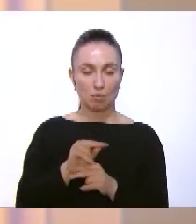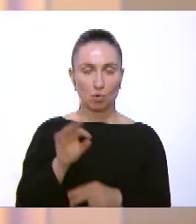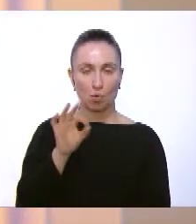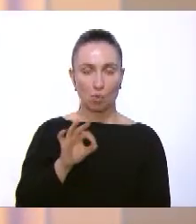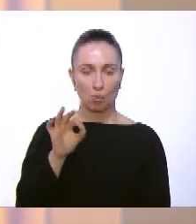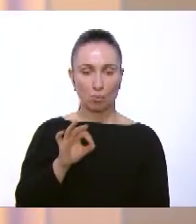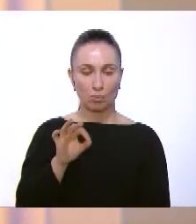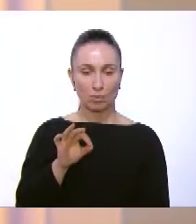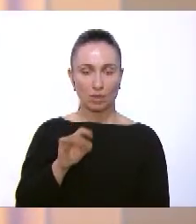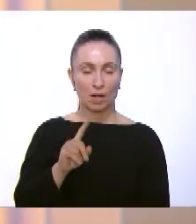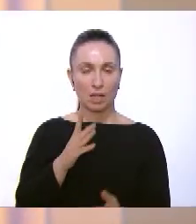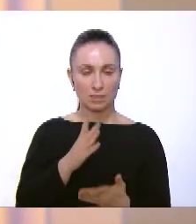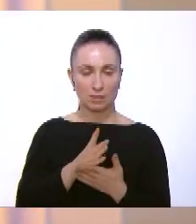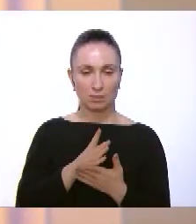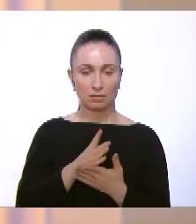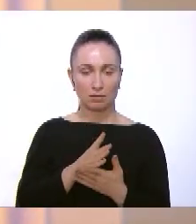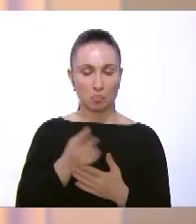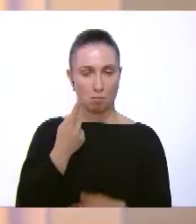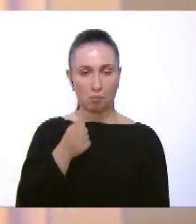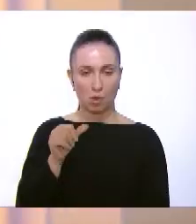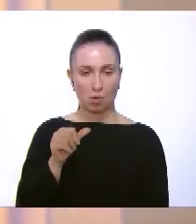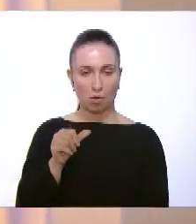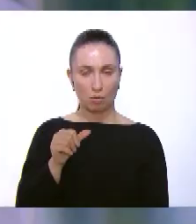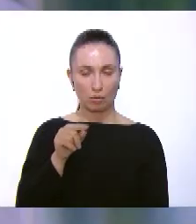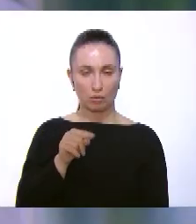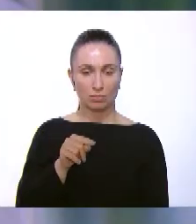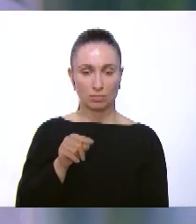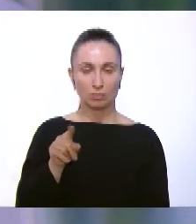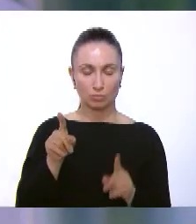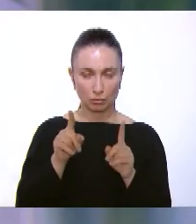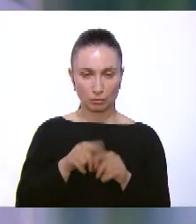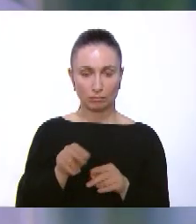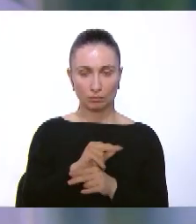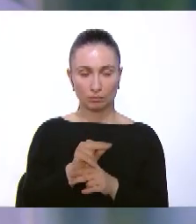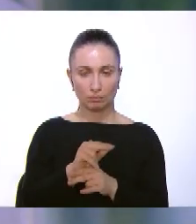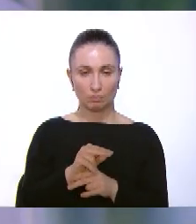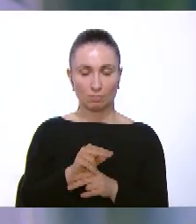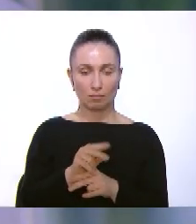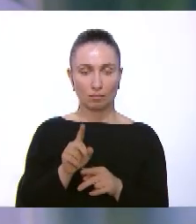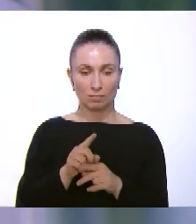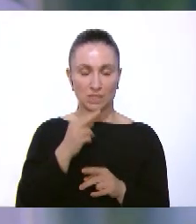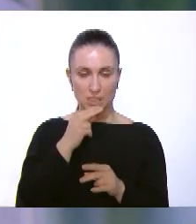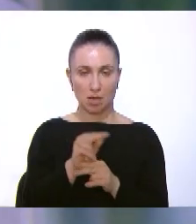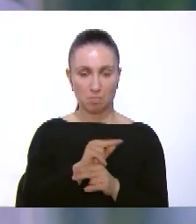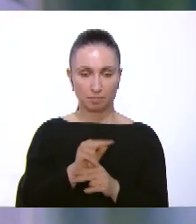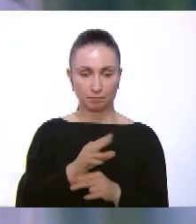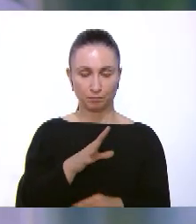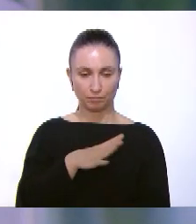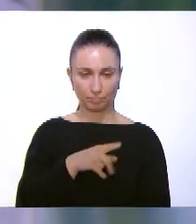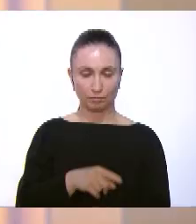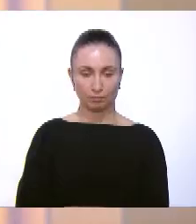მკურნალობის სპექტრი, რაც მოიცავდა არა მხოლოდ სენსიტიური ტუბერკულოზის, არამედ რეზისტენტული